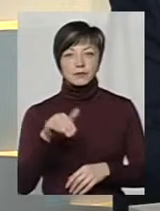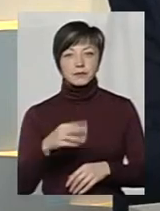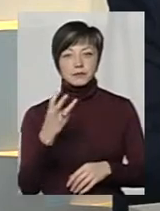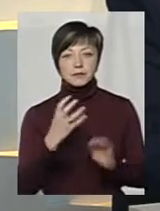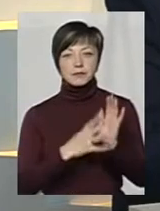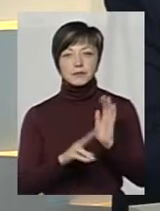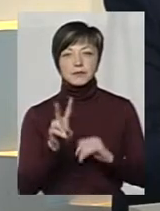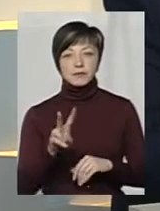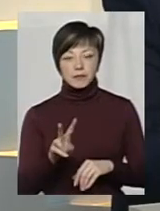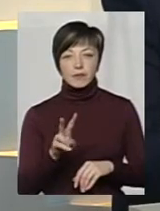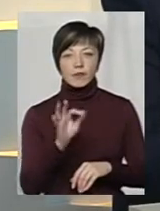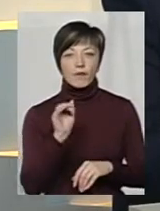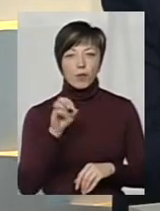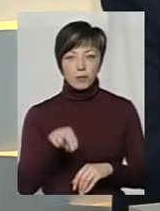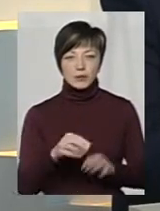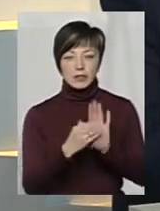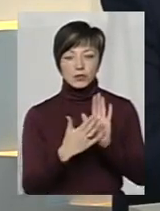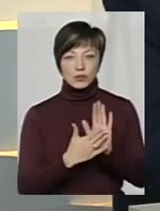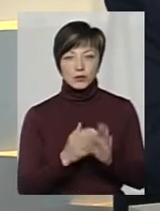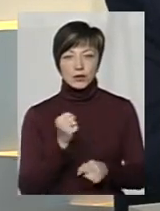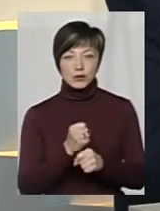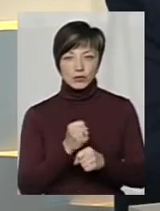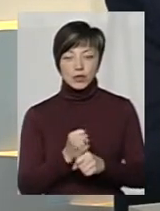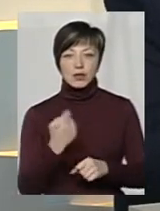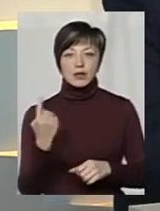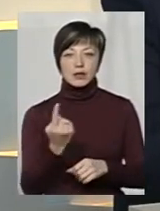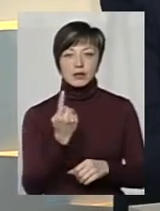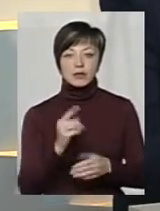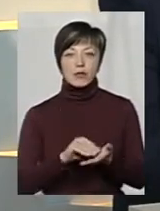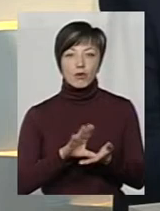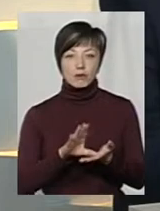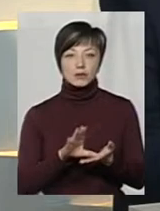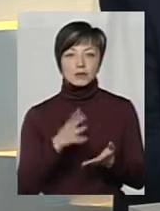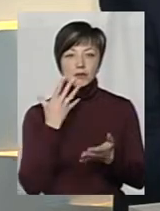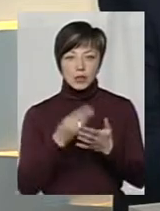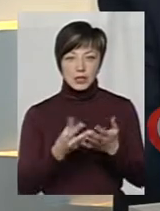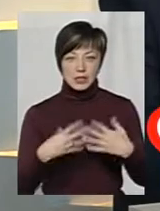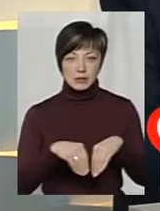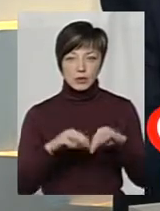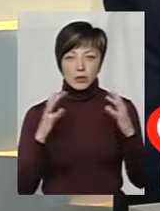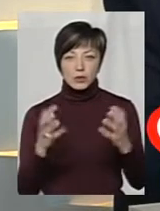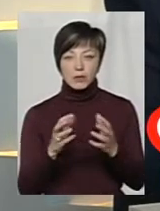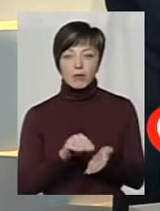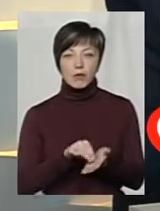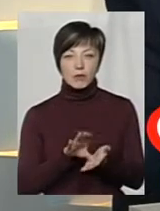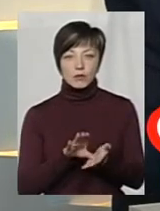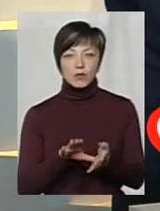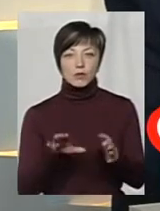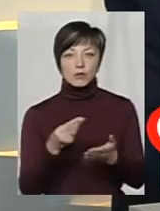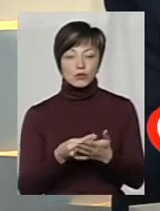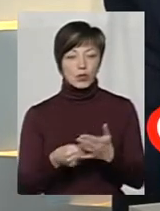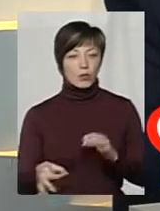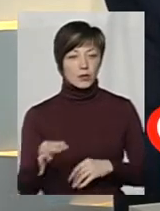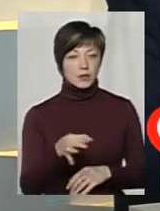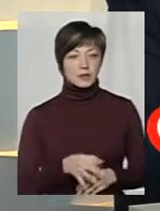41392 фізичних осіб-підприємців, які працюють і свої сім'ї утримують і наповнюють бюджет